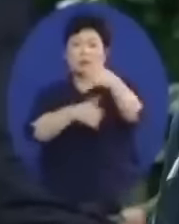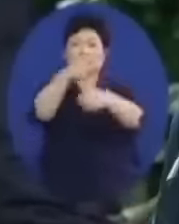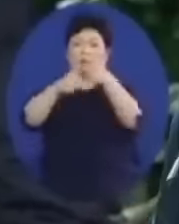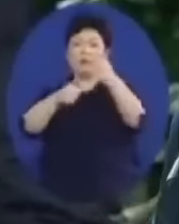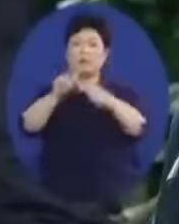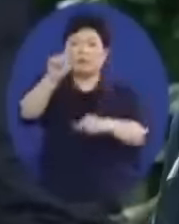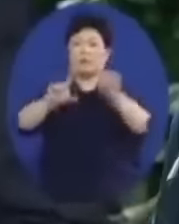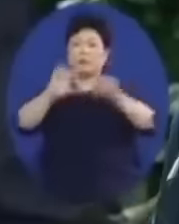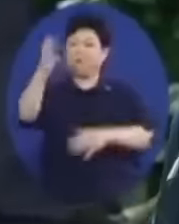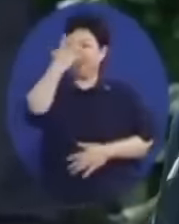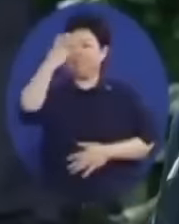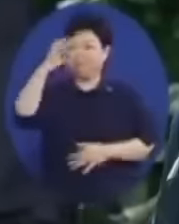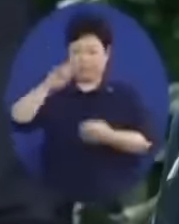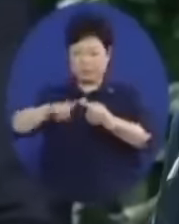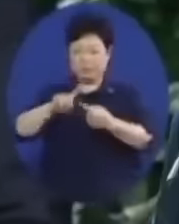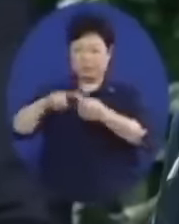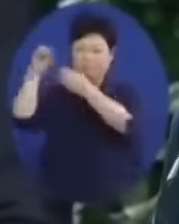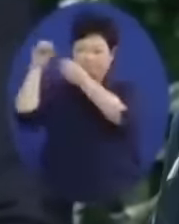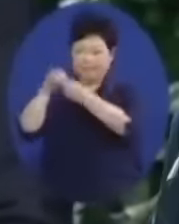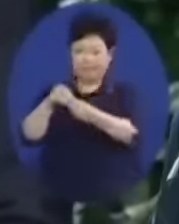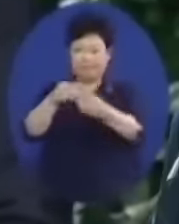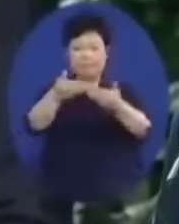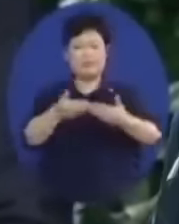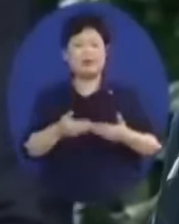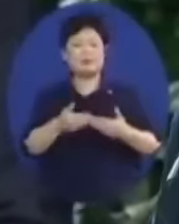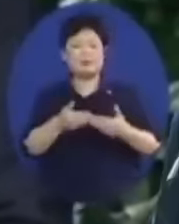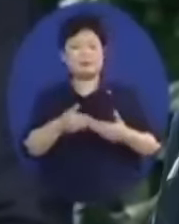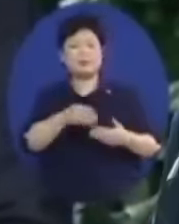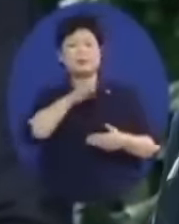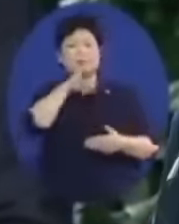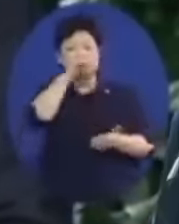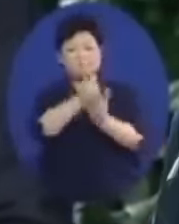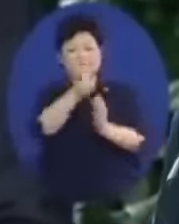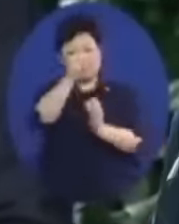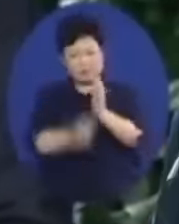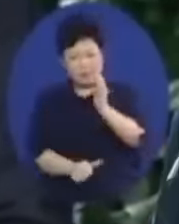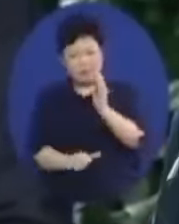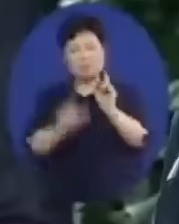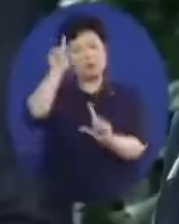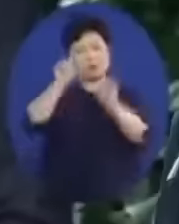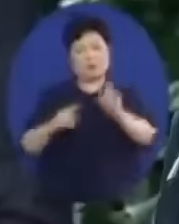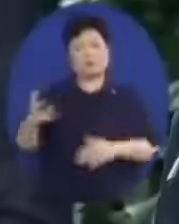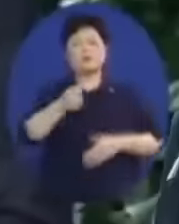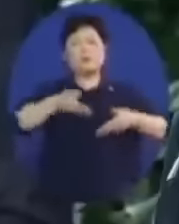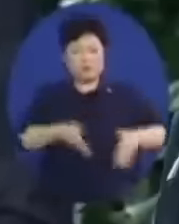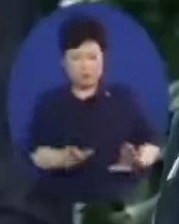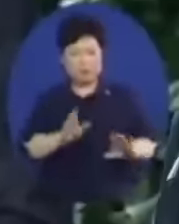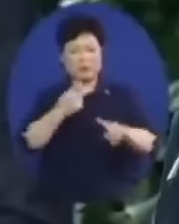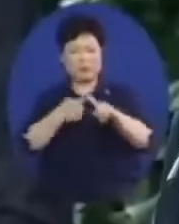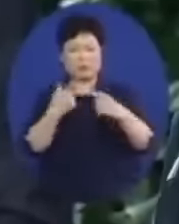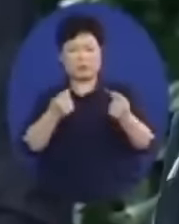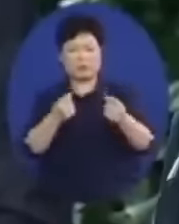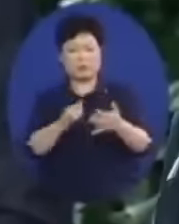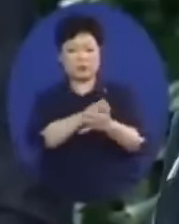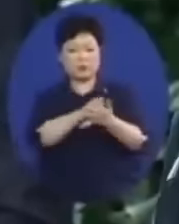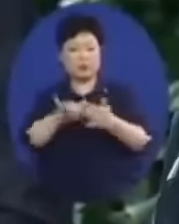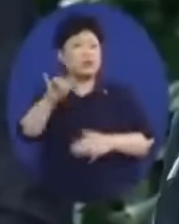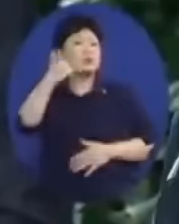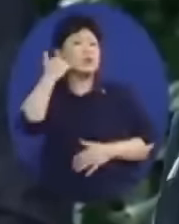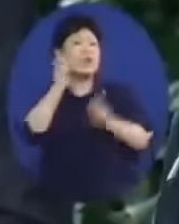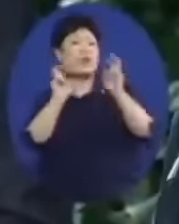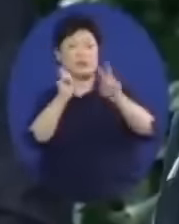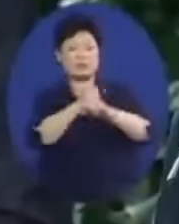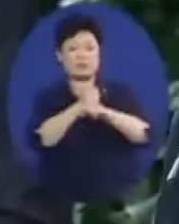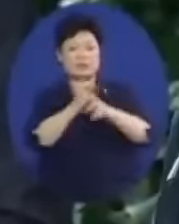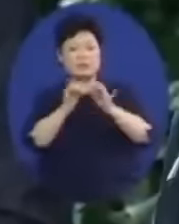우리가 유전을 받아서 타락한 정체성을 가지고 태어나는 것입니다. 뉴욕 전화회사에서